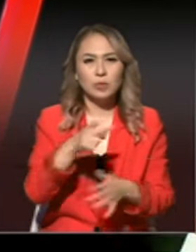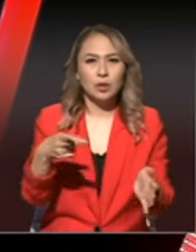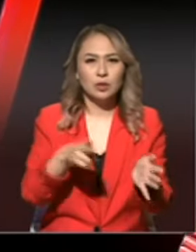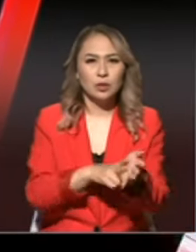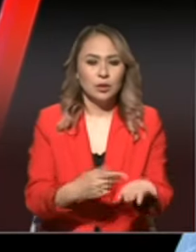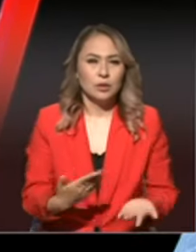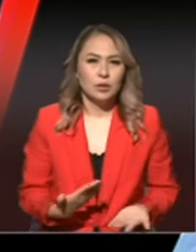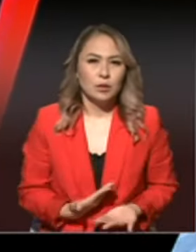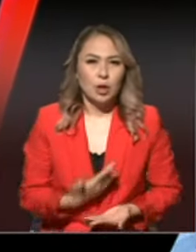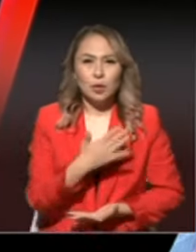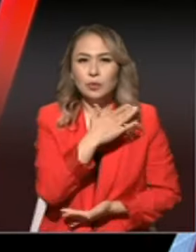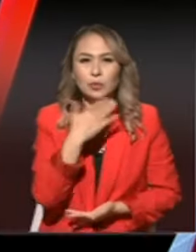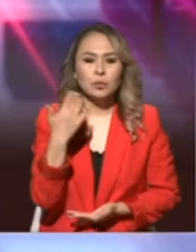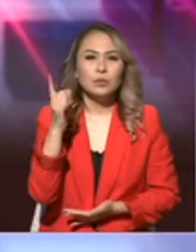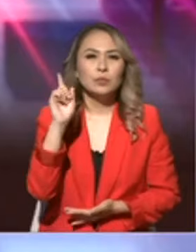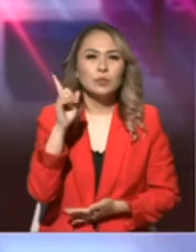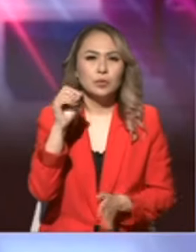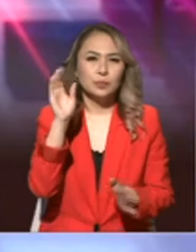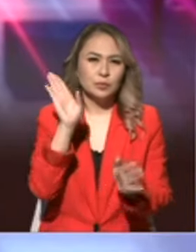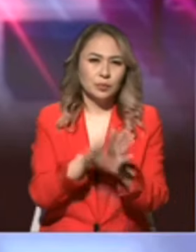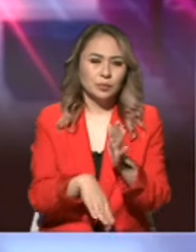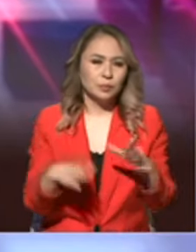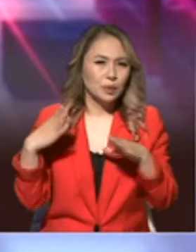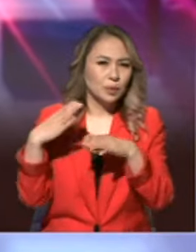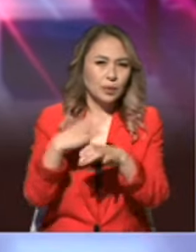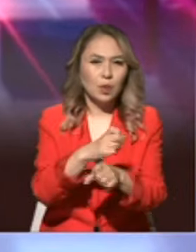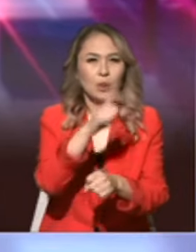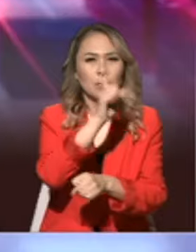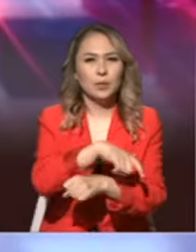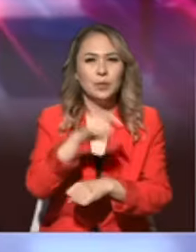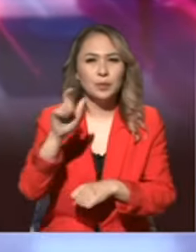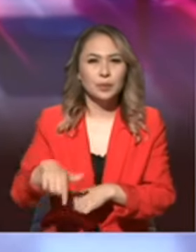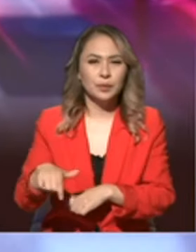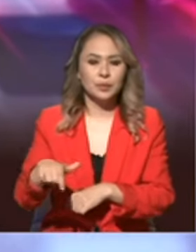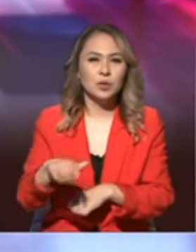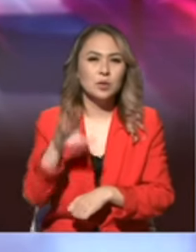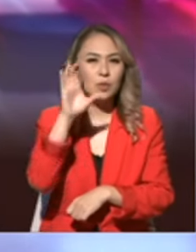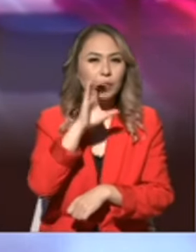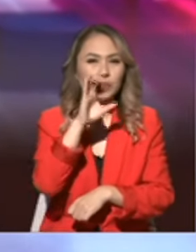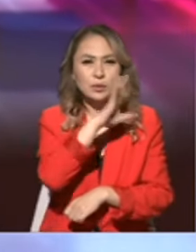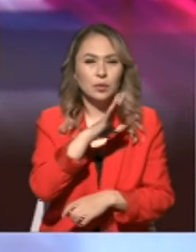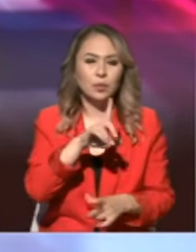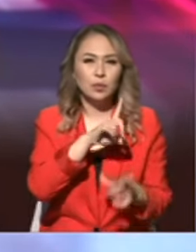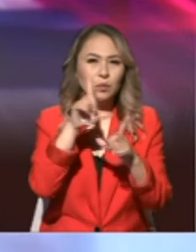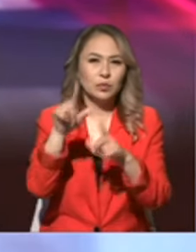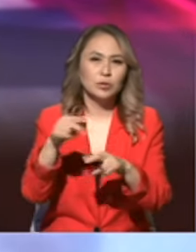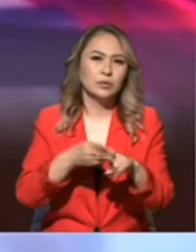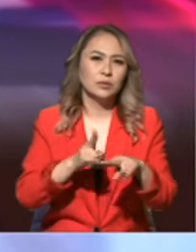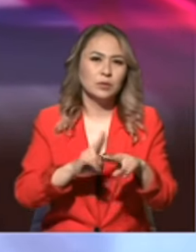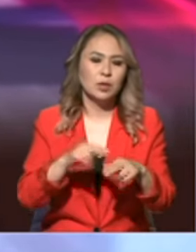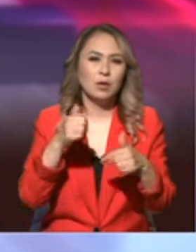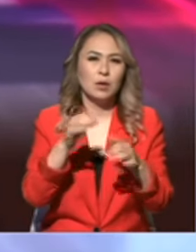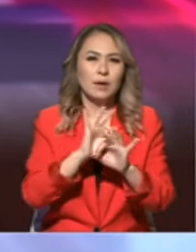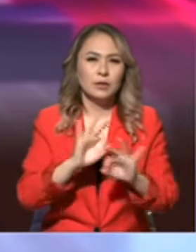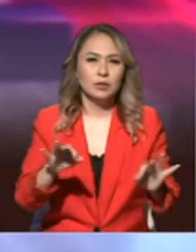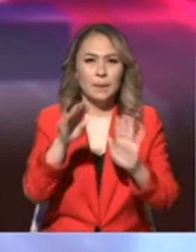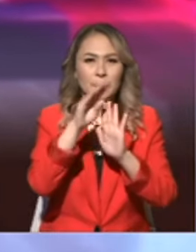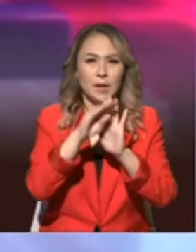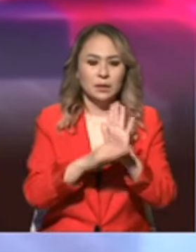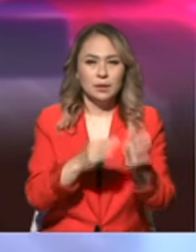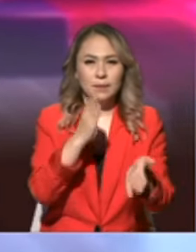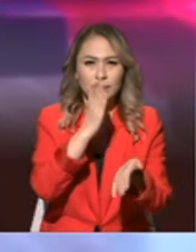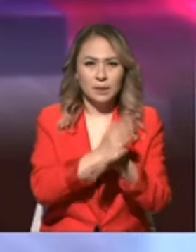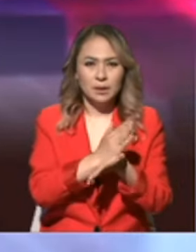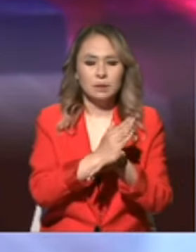келмейді? Демографиялық ахуал неге күн санап төмендеп бара жатыр? Солтүстікке көш деген күшті керемет бағдарламаларымыз бар, бірақ